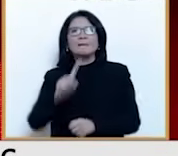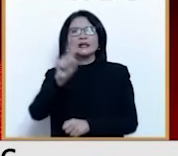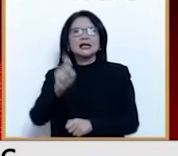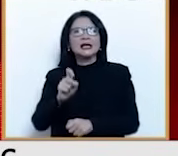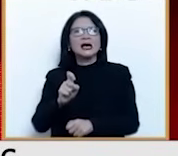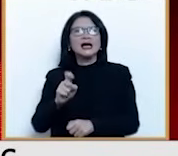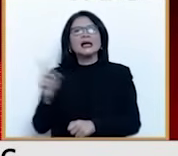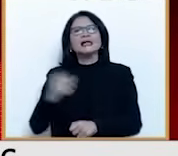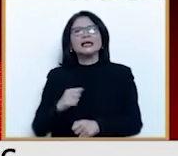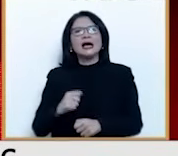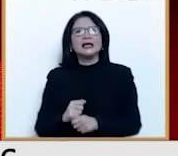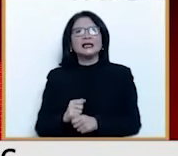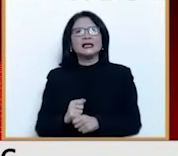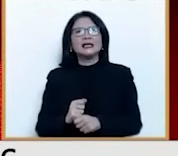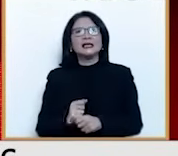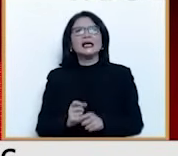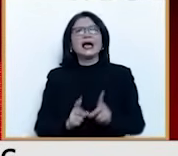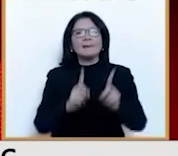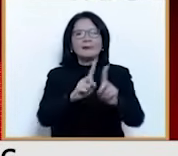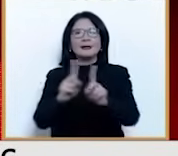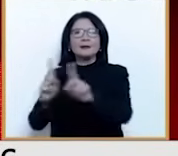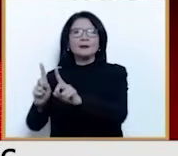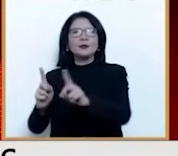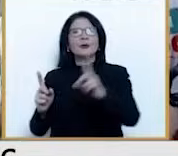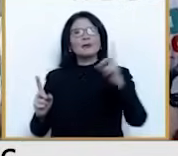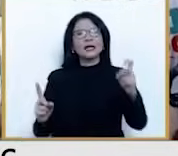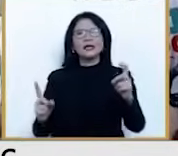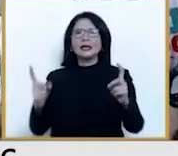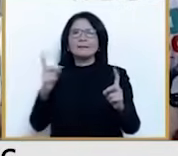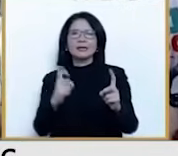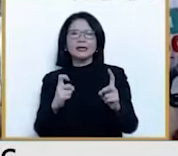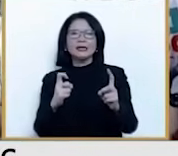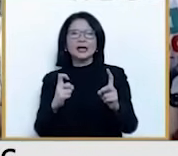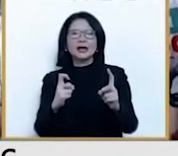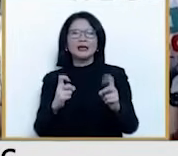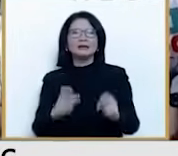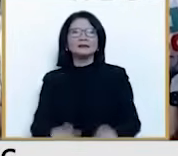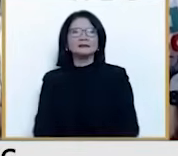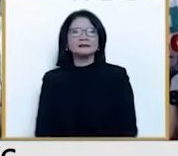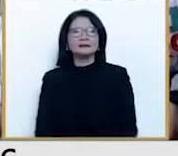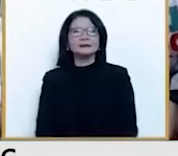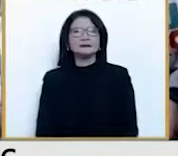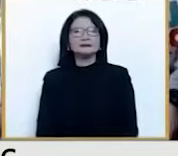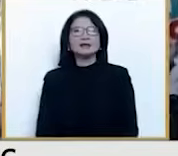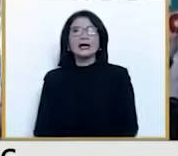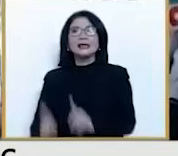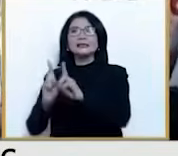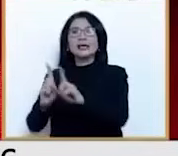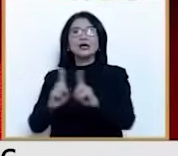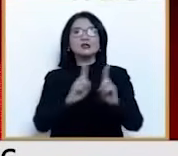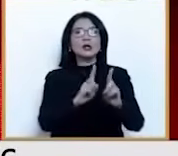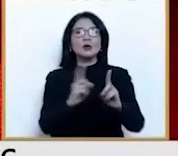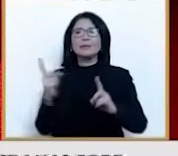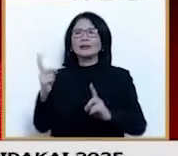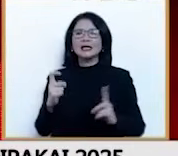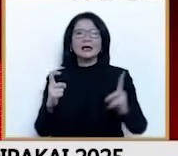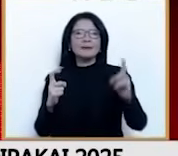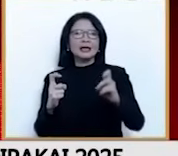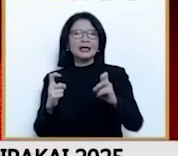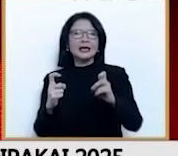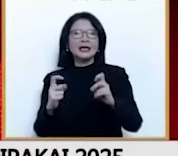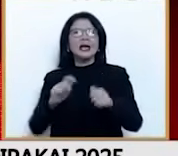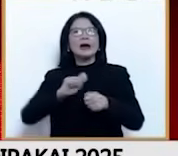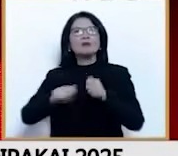diajukan antar pasangan calon. Sekali lagi kami tegaskan, pertanyaan diajukan antar pasangan calon. Artinya yang